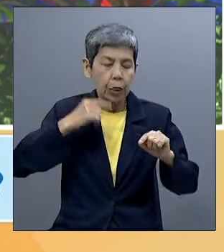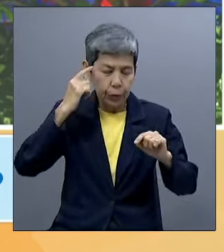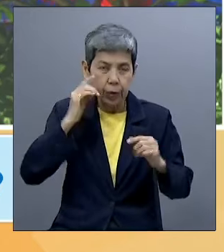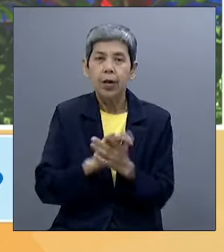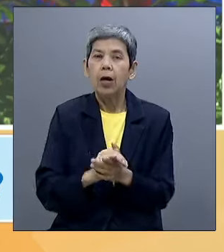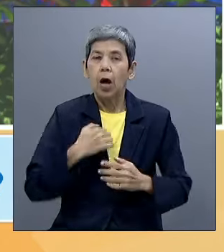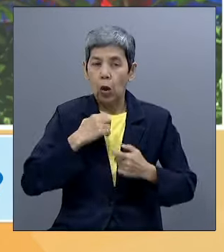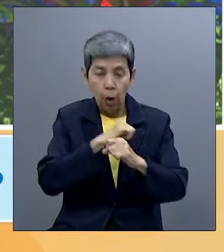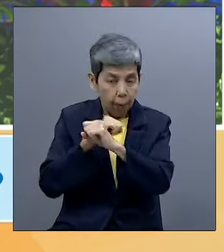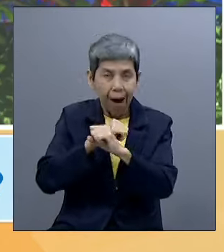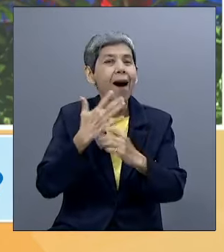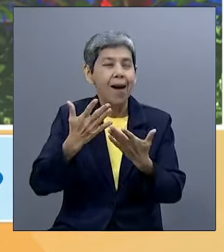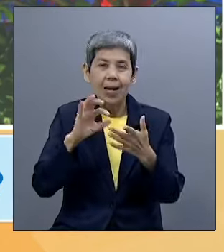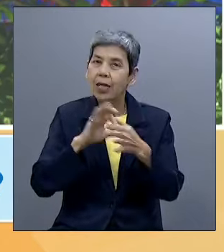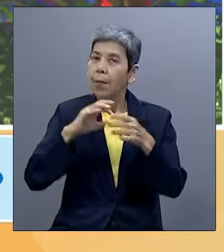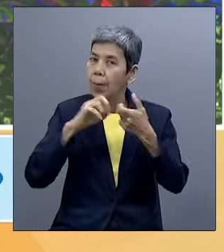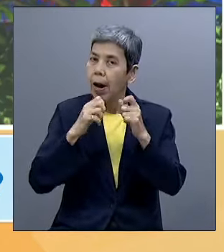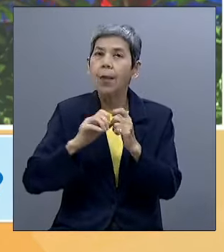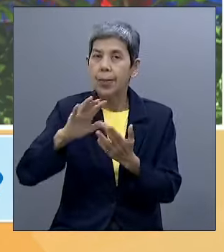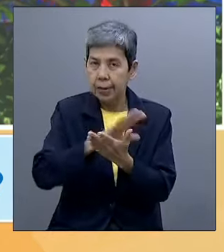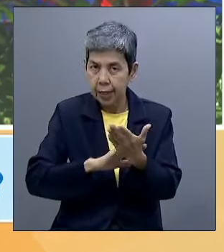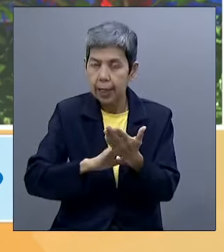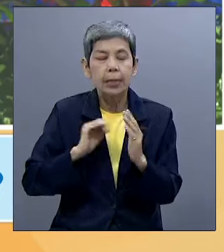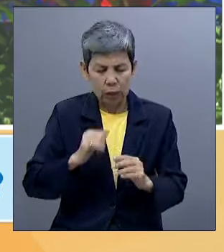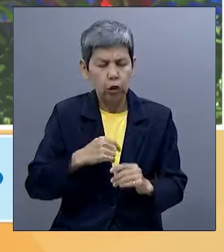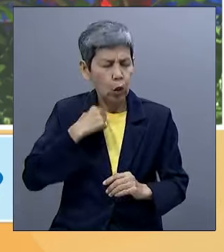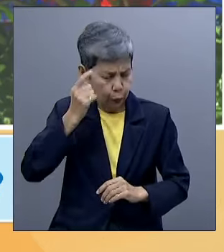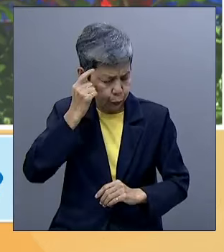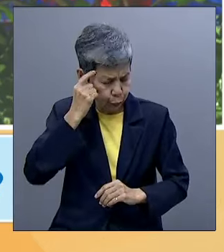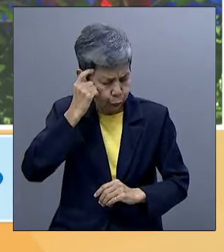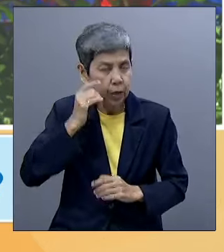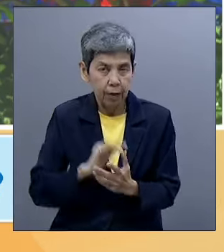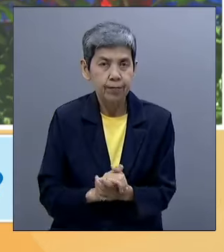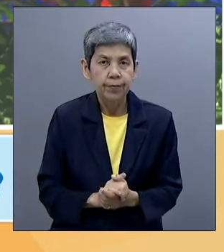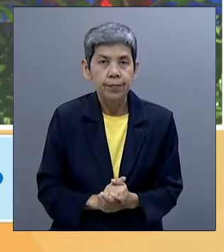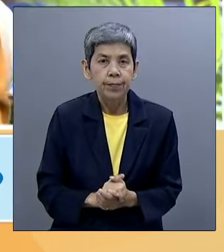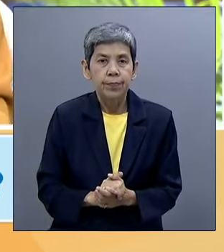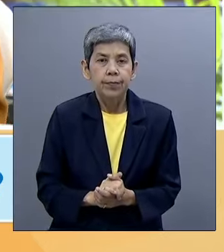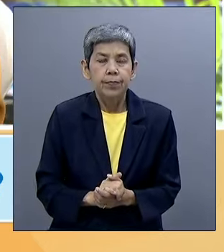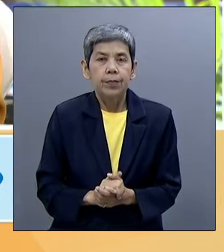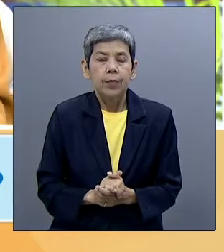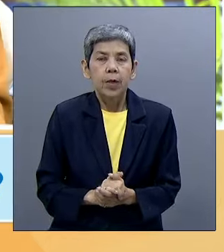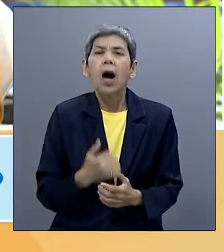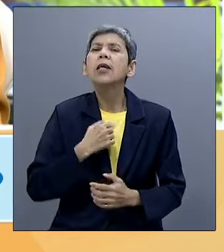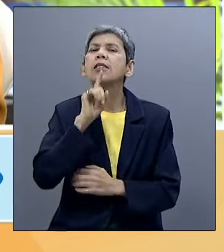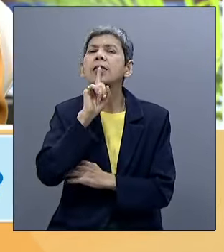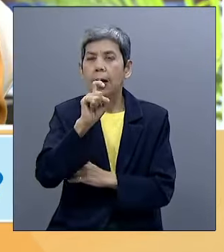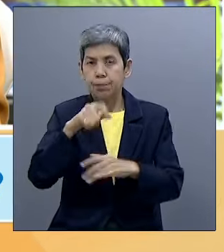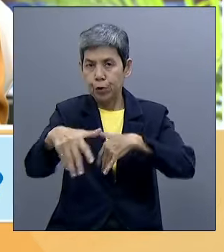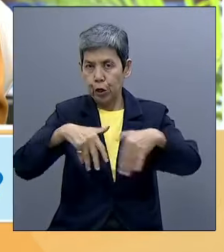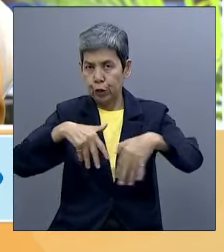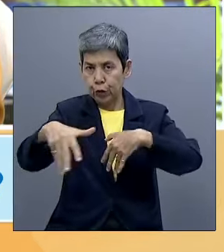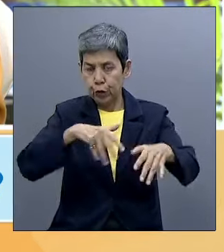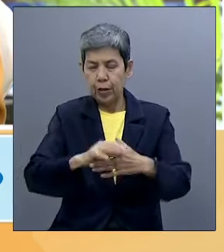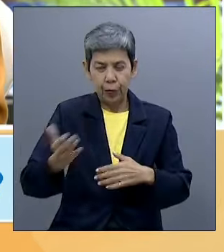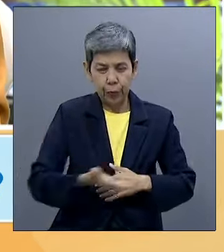สังคมหรือแม้กระทั่งเป็นภัยคุกคามต่อประเทศได้อันนี้ต้องเข้าใจในทุกภาคส่วนครับผม ค่ะอาจารย์ฝนคะอย่างประชาชนเราเชื่อว่าคุณผู้